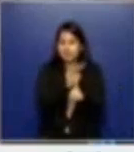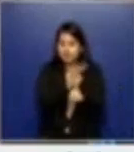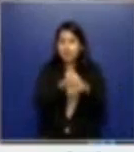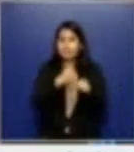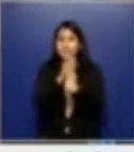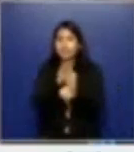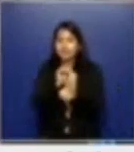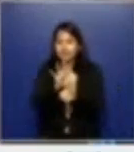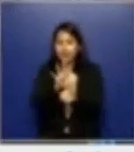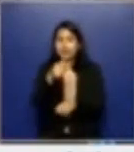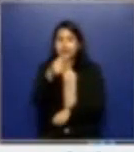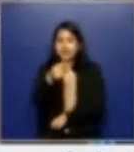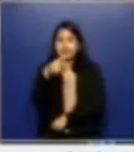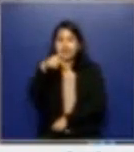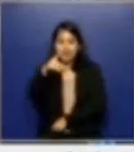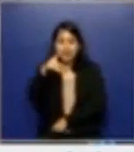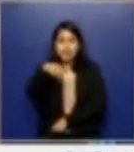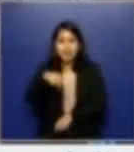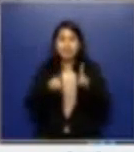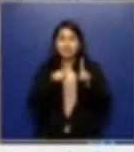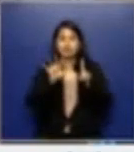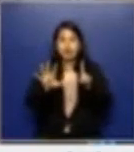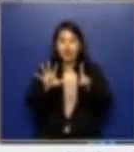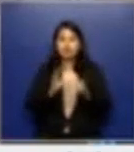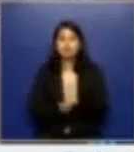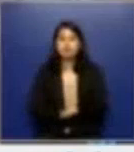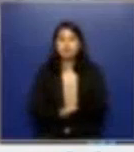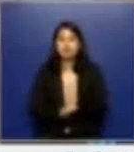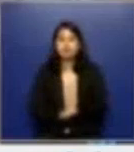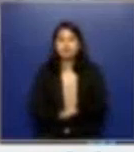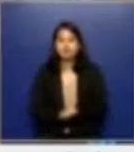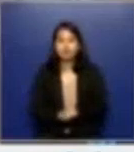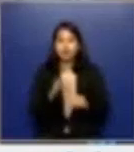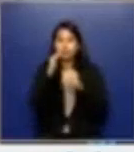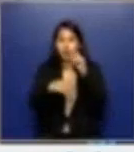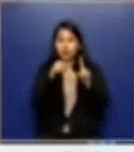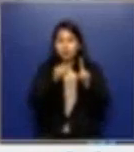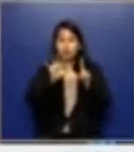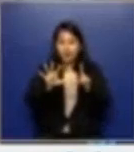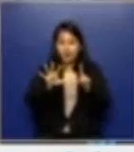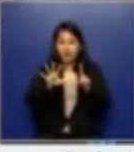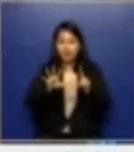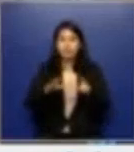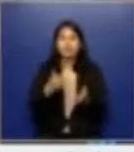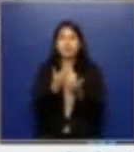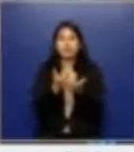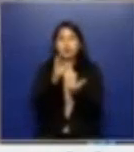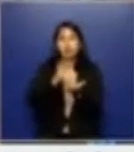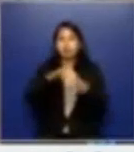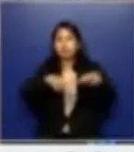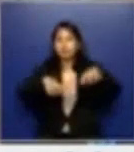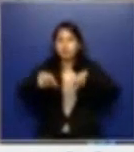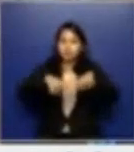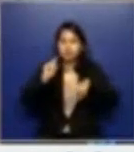ปี45 GDP 1.5 นะครับ GDP โต 1.5 เขาก็มาปรับงบประมาณผ่าตัดใหม่หมด